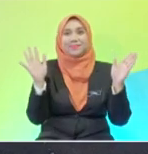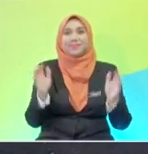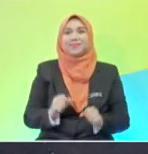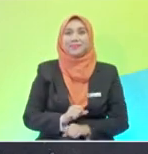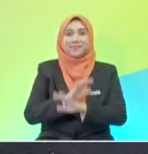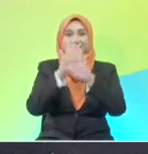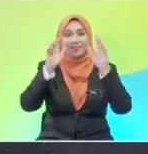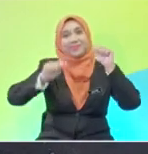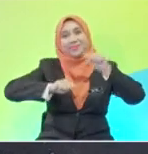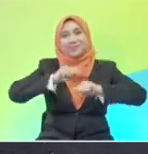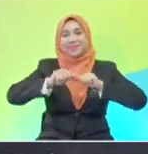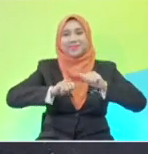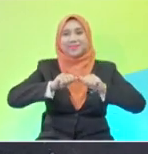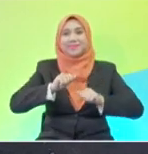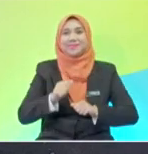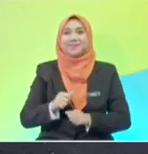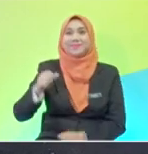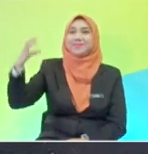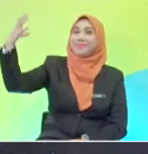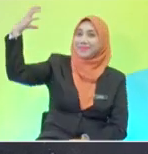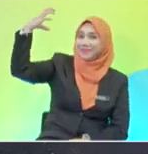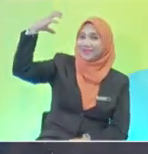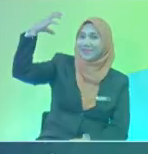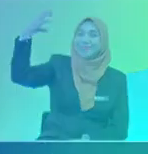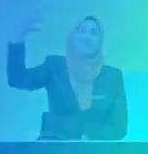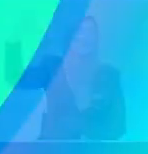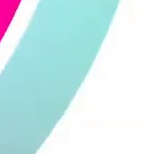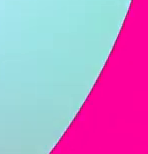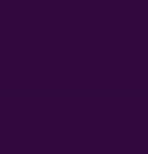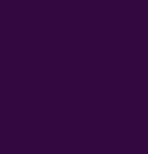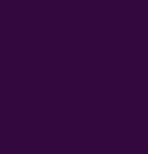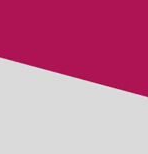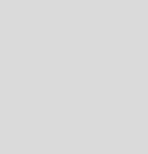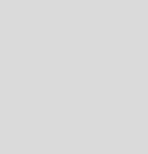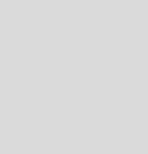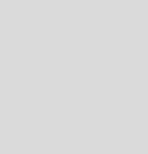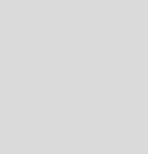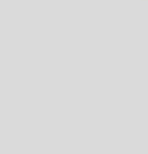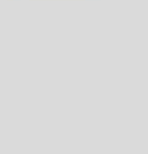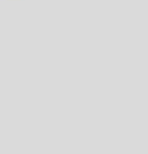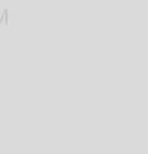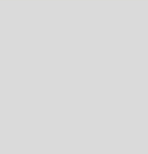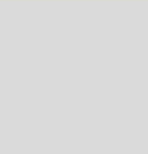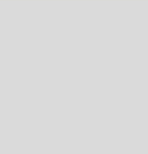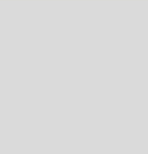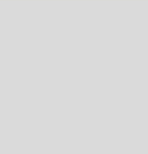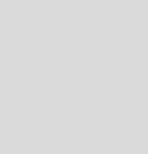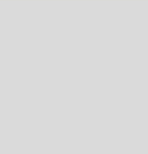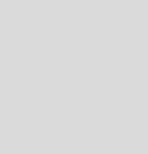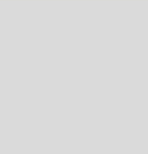menerangi alam datang hari Oh matahari bersinar waktu siang